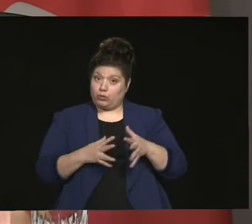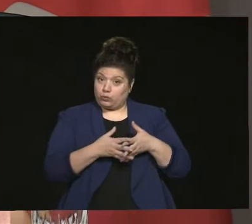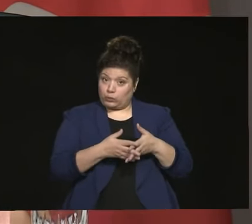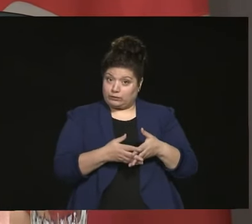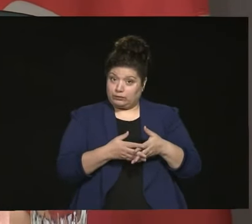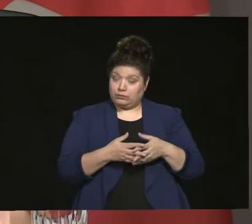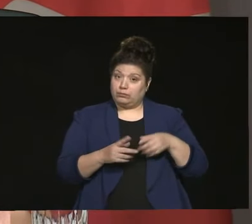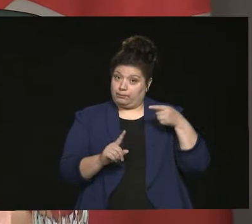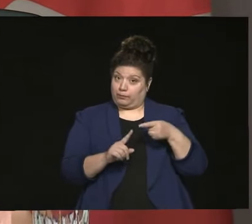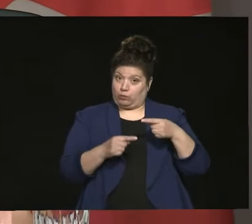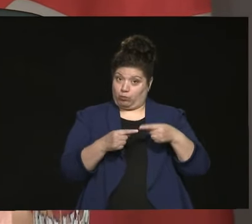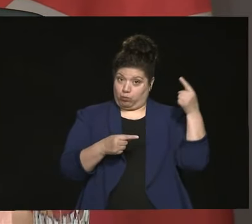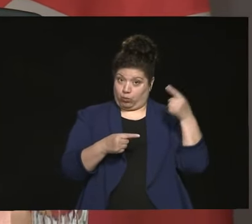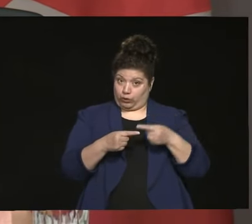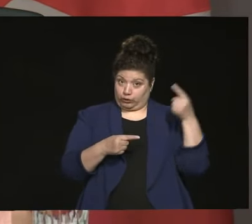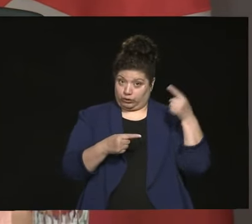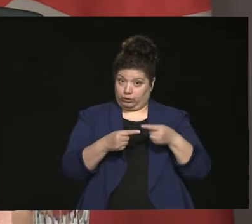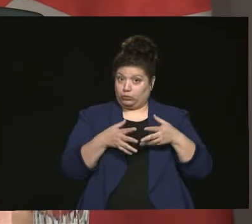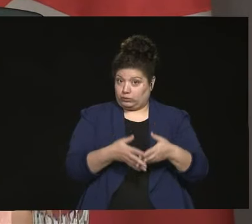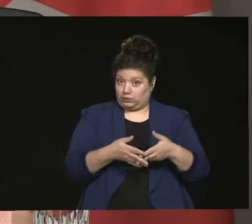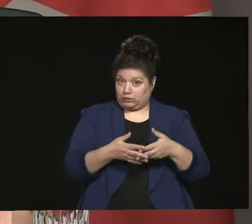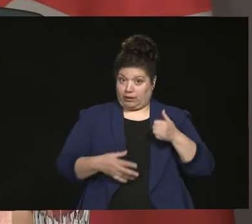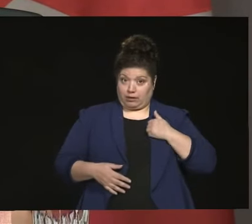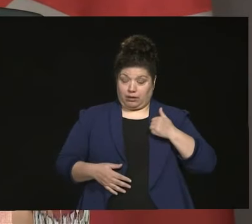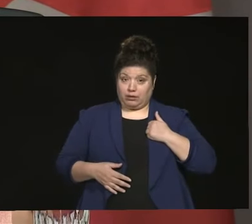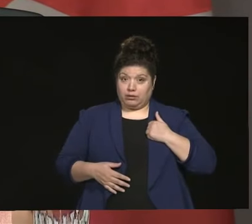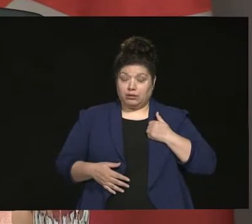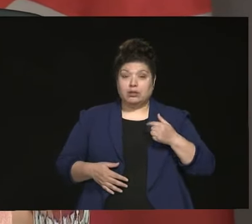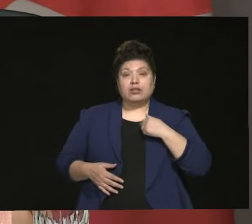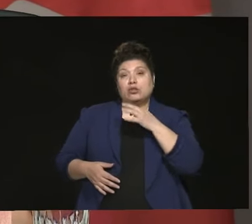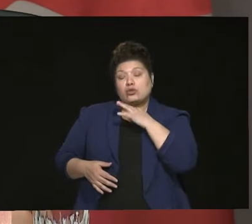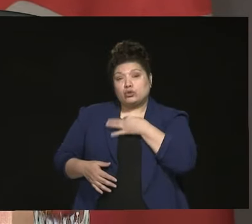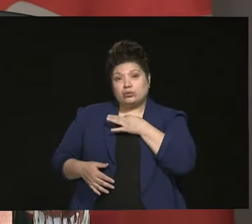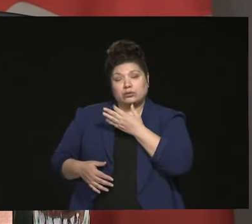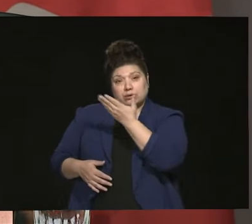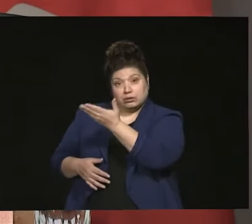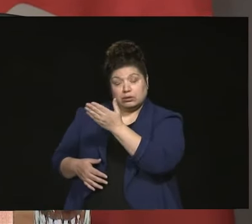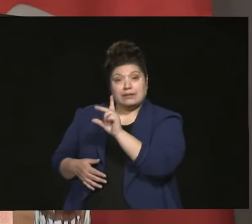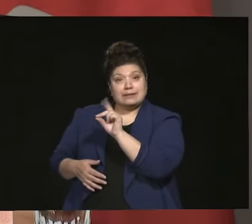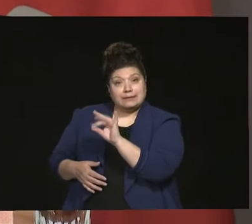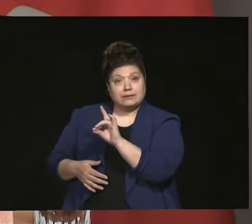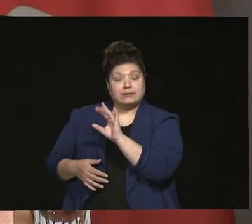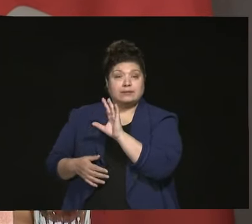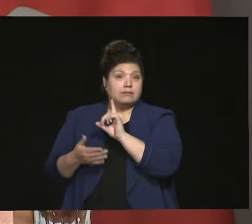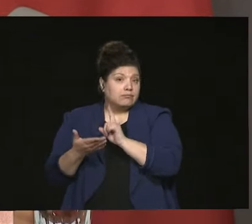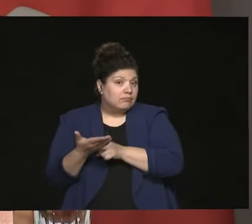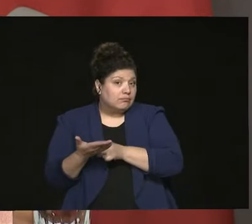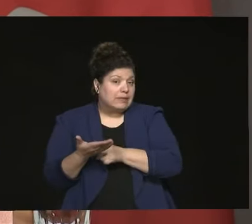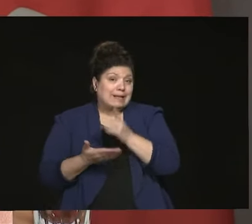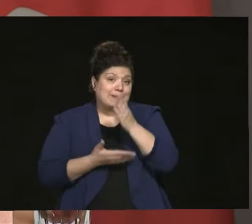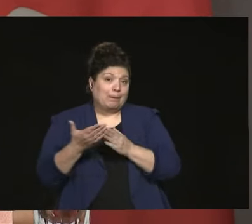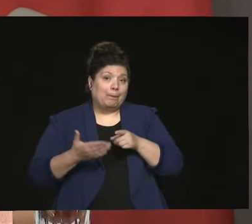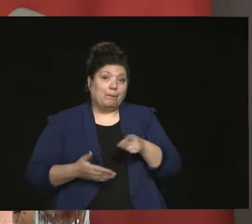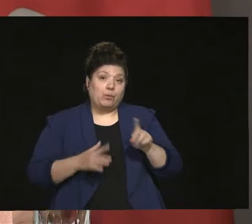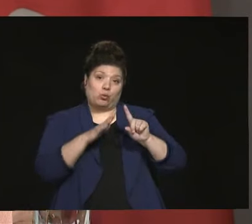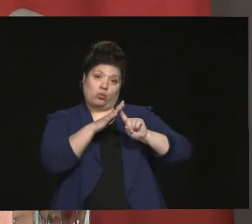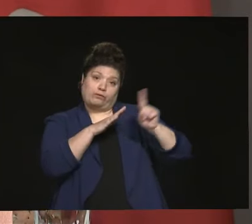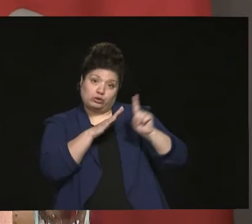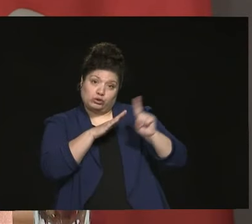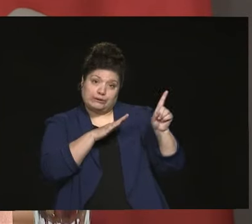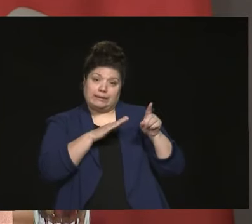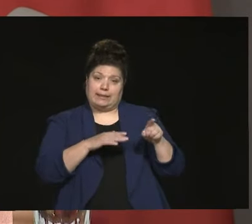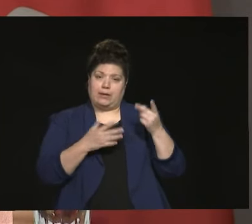avez discuté de la question des demandeurs d'asile irréguliers, parce que son père, il y a 2 semaines environ, vous disiez